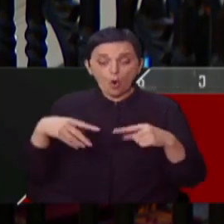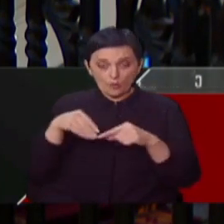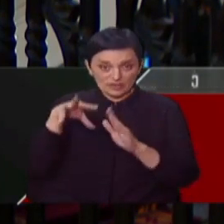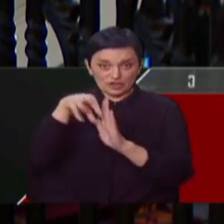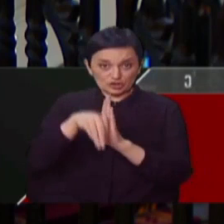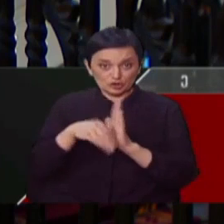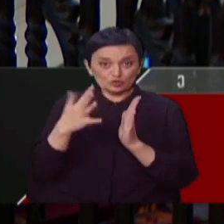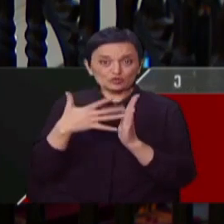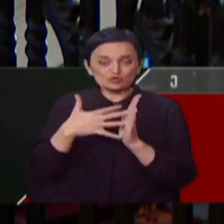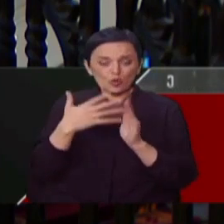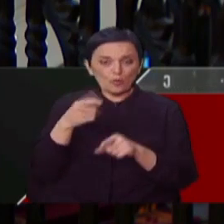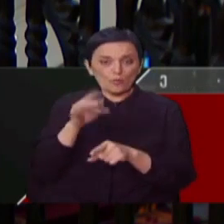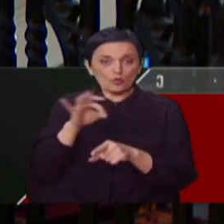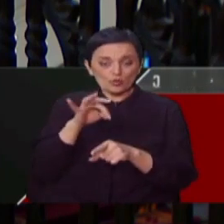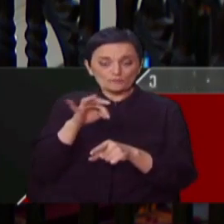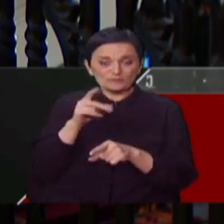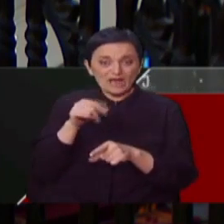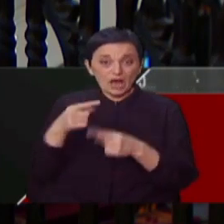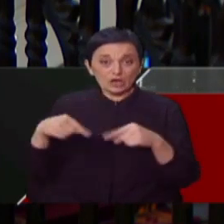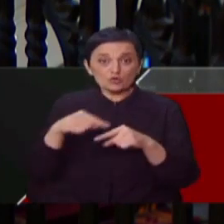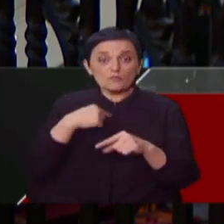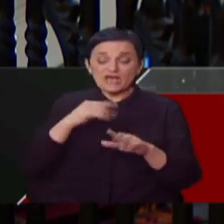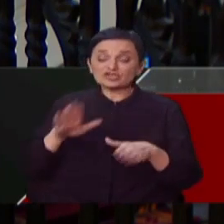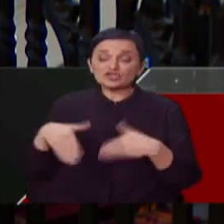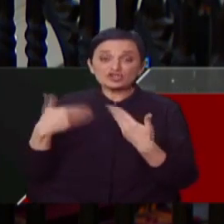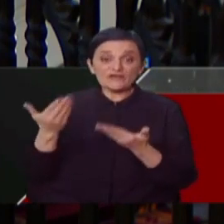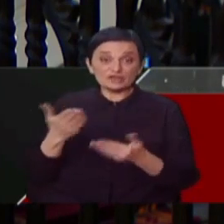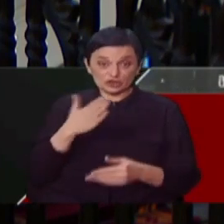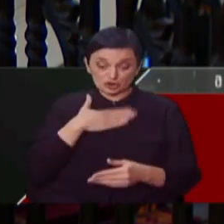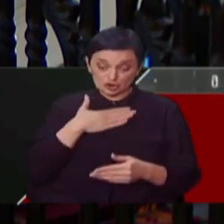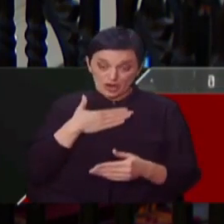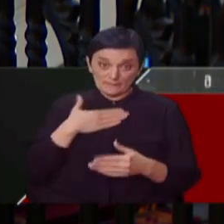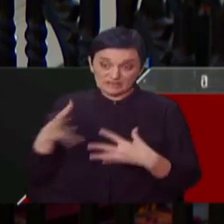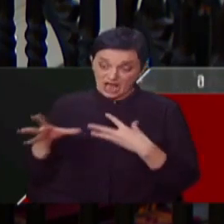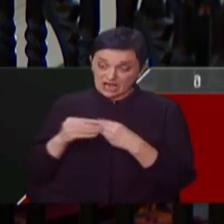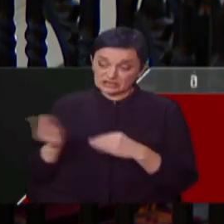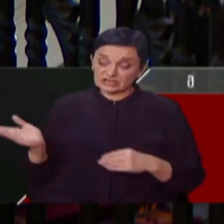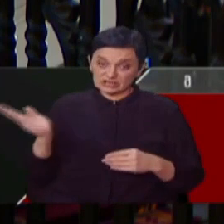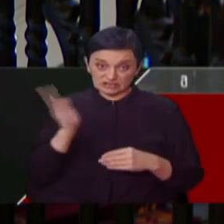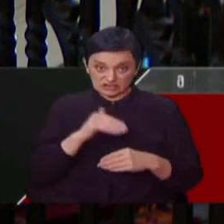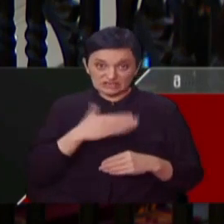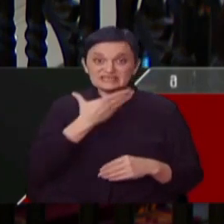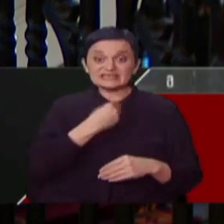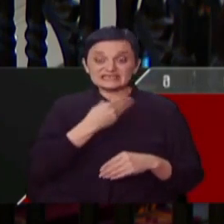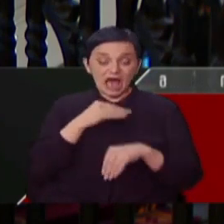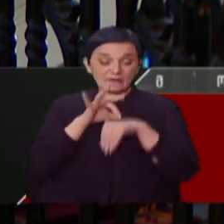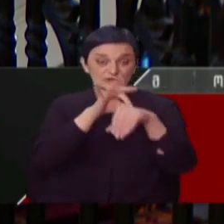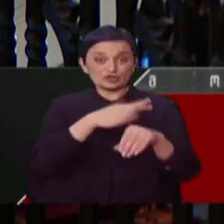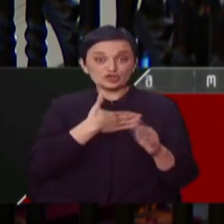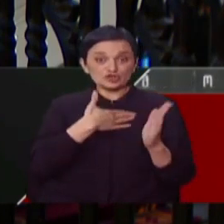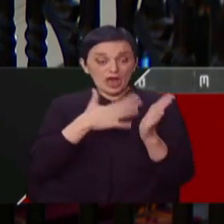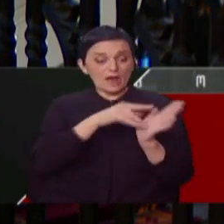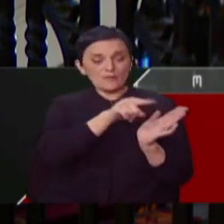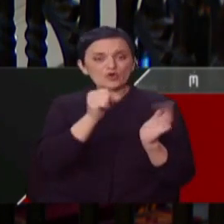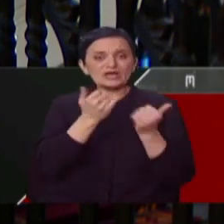da agrarul sakitkhebis komitetis tavshdomo. Me mas shetavaze rom chemtan ertat tsamovides. Tavi cu asamblea de aici, sopelci,